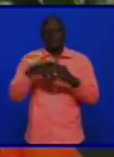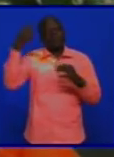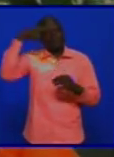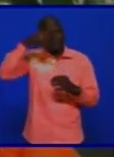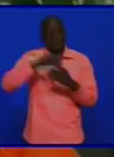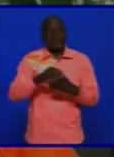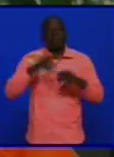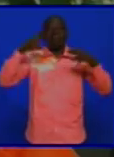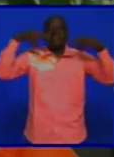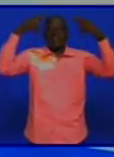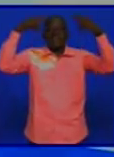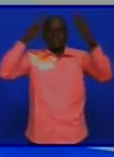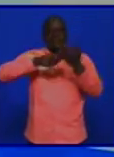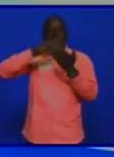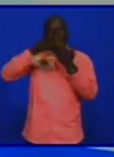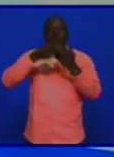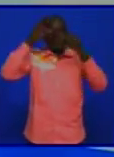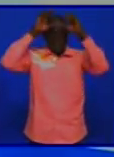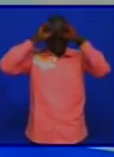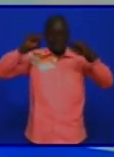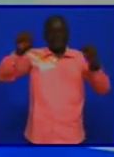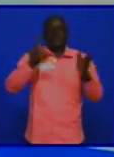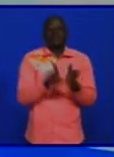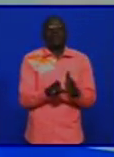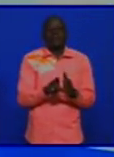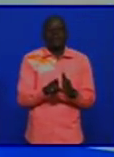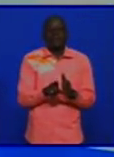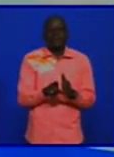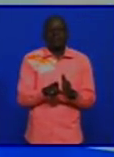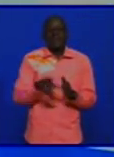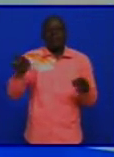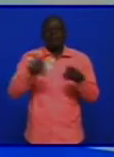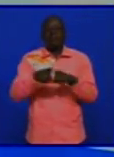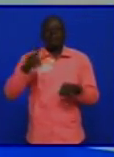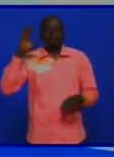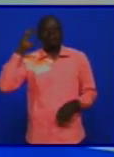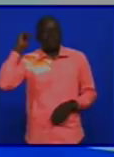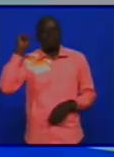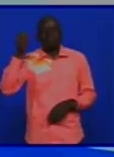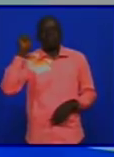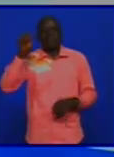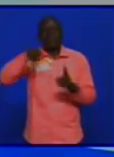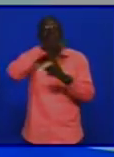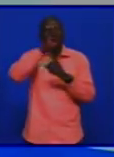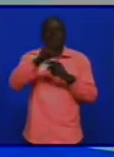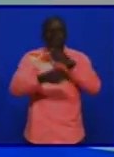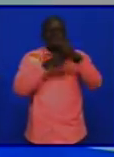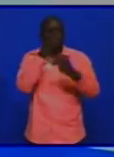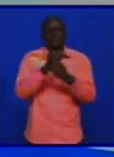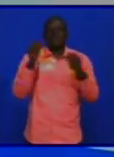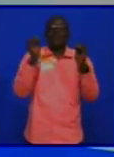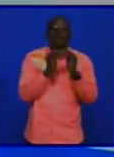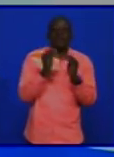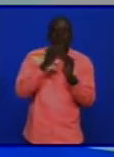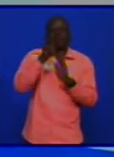du programme présidentiel. Même son de cloche à Gawa où la situation nationale est également décryptée par